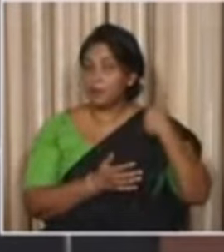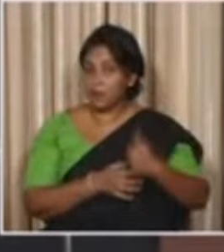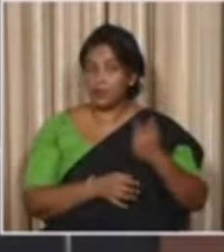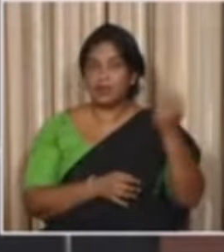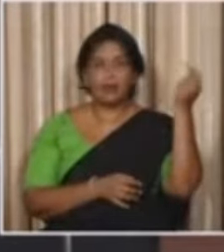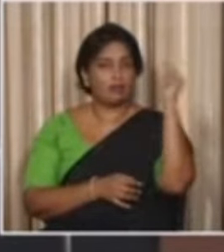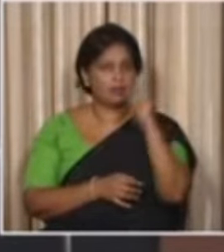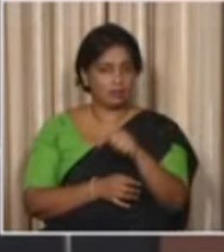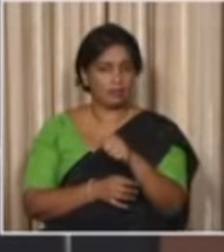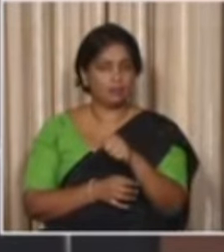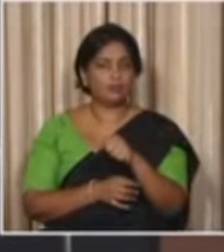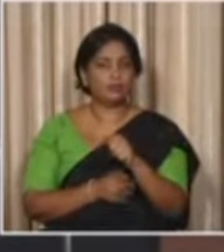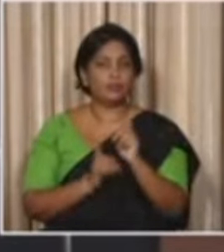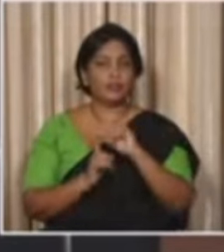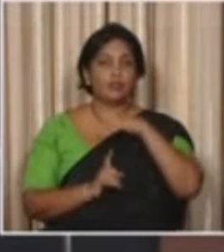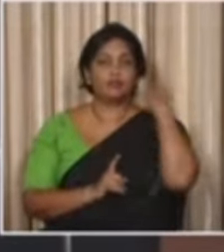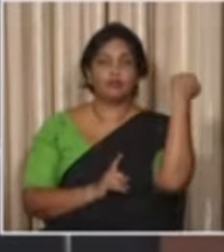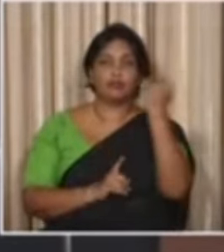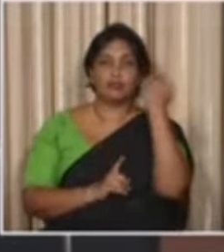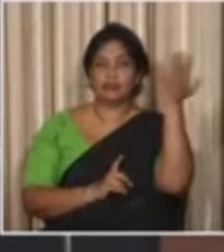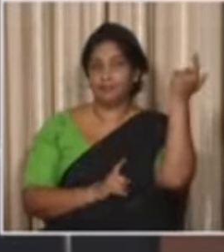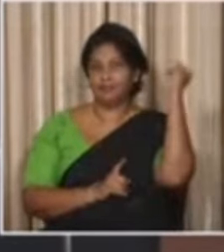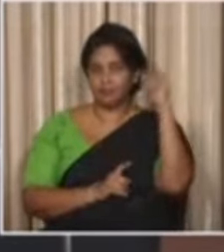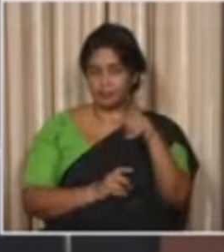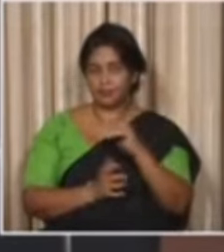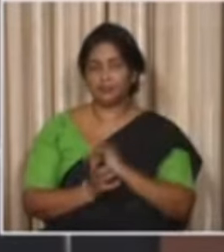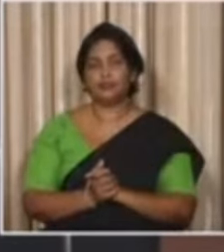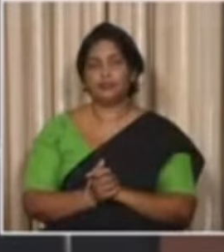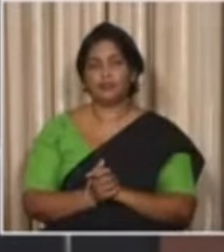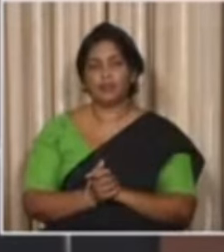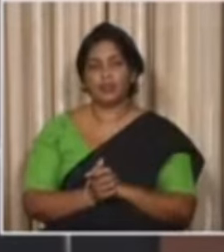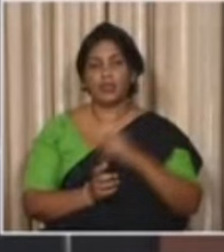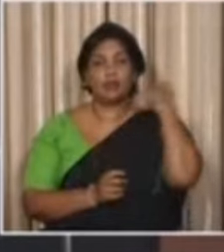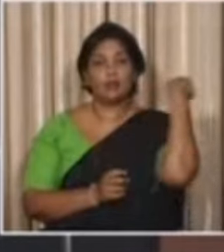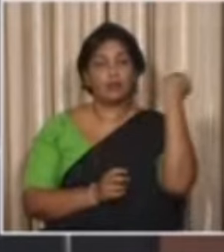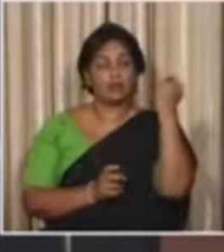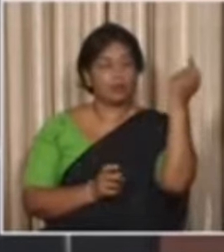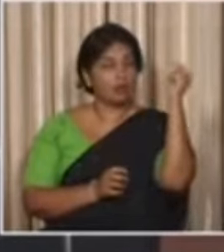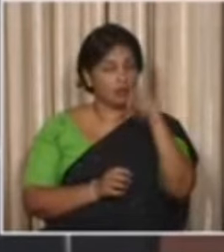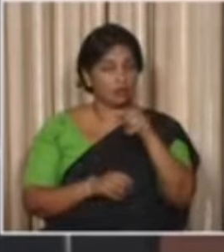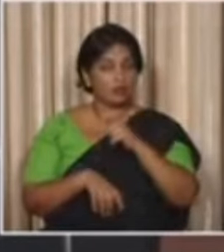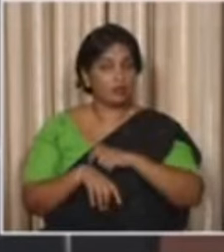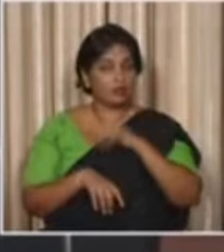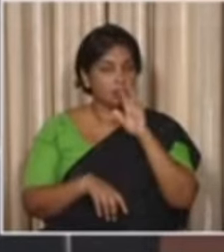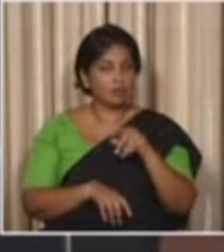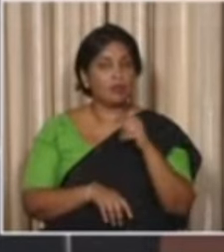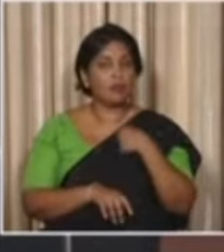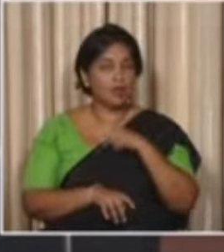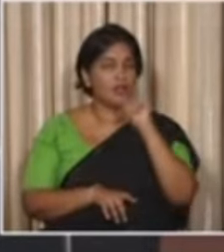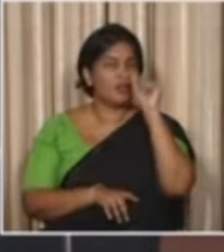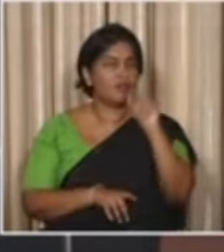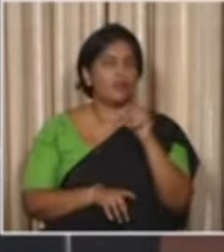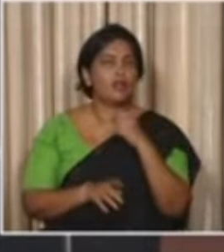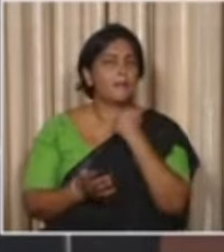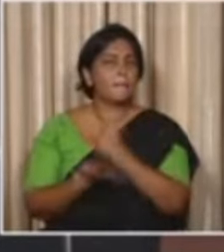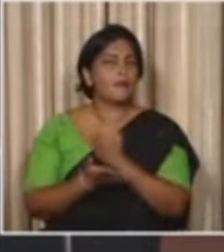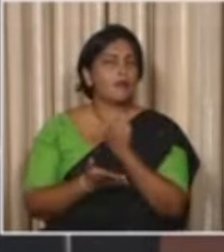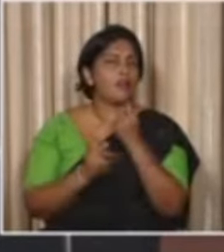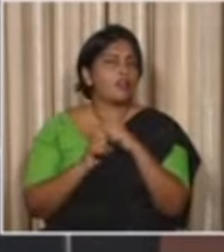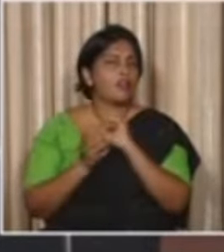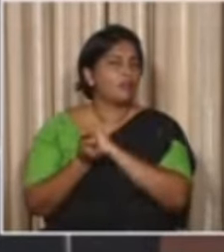ආවා අපිට දේශරයක් දෙන්න ඒ දේශරයක් දෙන්න ආවාම මම හැව්වා කොච්චර තීරණද